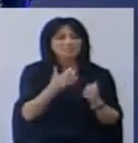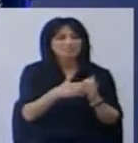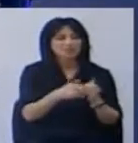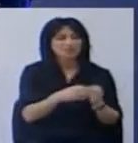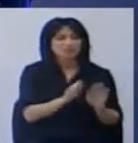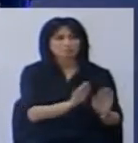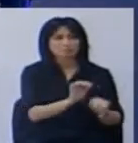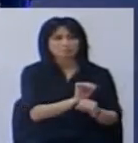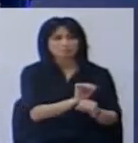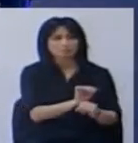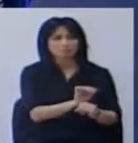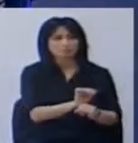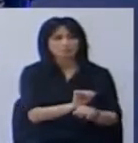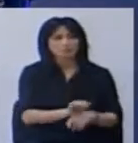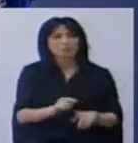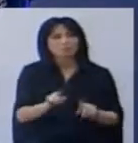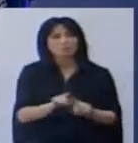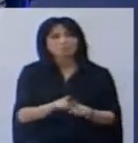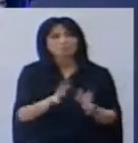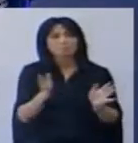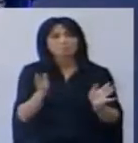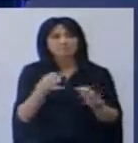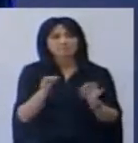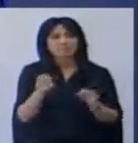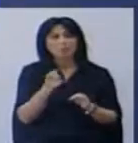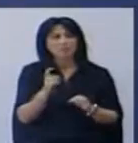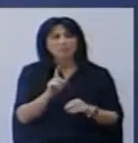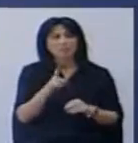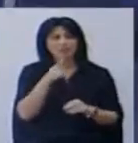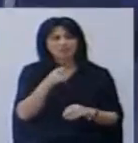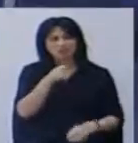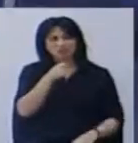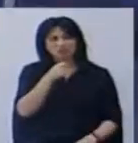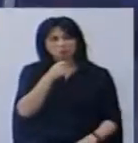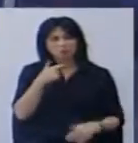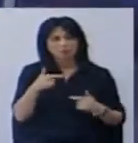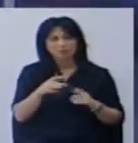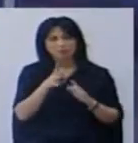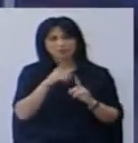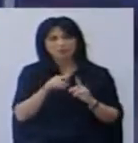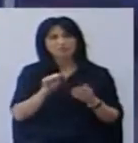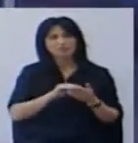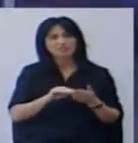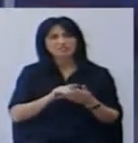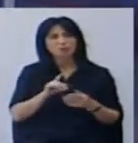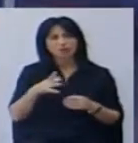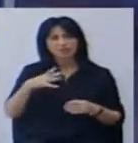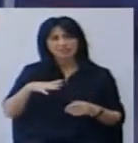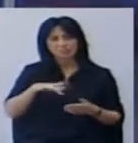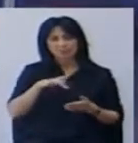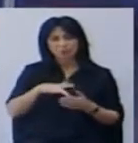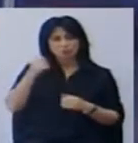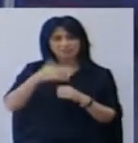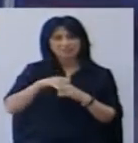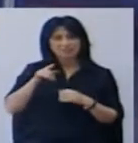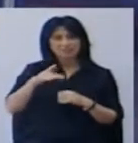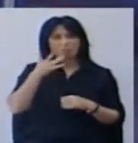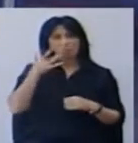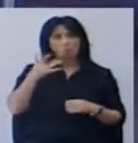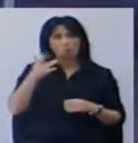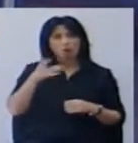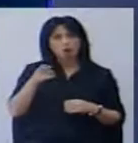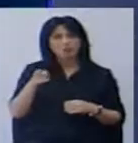ისევ სტაგნაციურ მდგომარეობაშია. მეტი დამოუკიდებლობა, იცით რა, ჟურნალისტიკური პრაქტიკის პერიოდში წერდი მე რომ თბილისურმა ცენტრმა